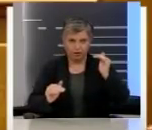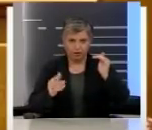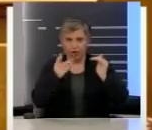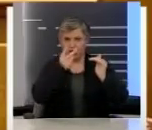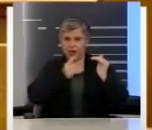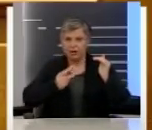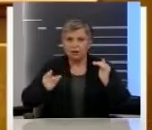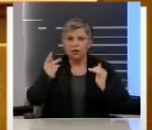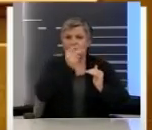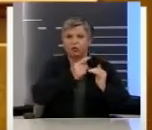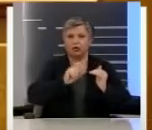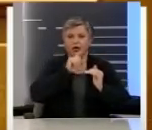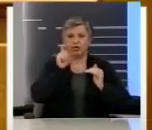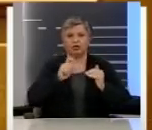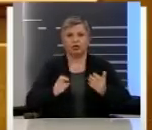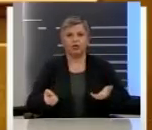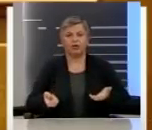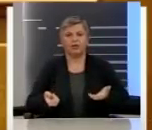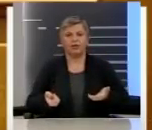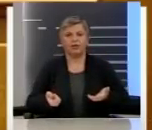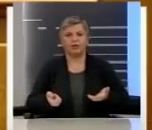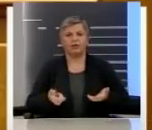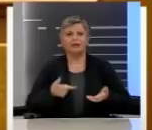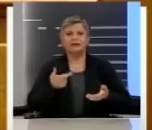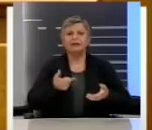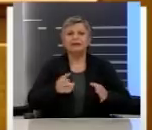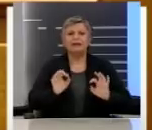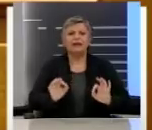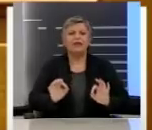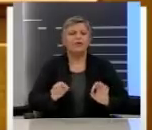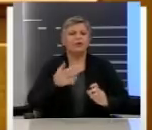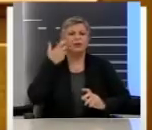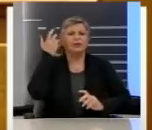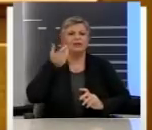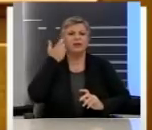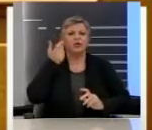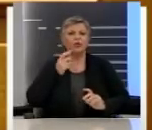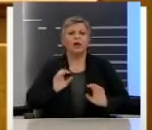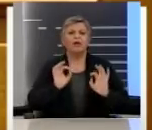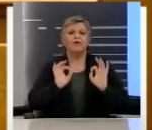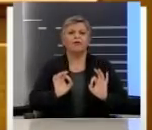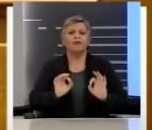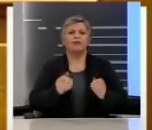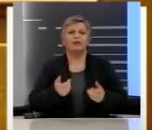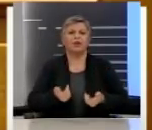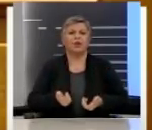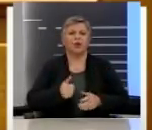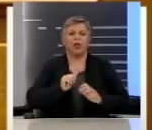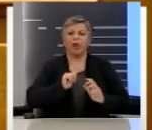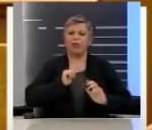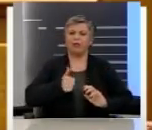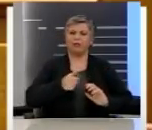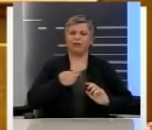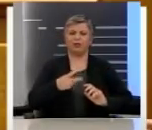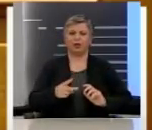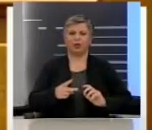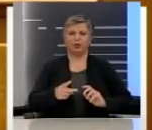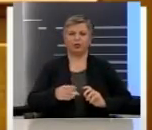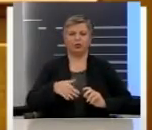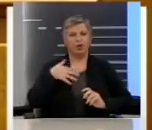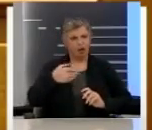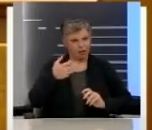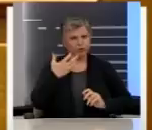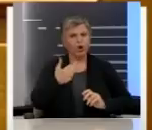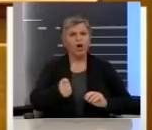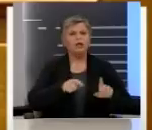Άλλωστε, ξέρετε, το τι είναι φυσιολογικό να συμβαίνει και τι όχι καθορίζεται και από τους εκάστοτε πολιτικούς και